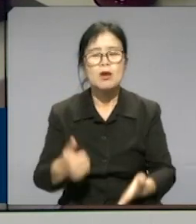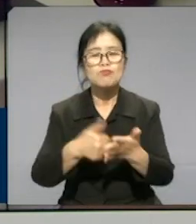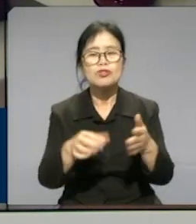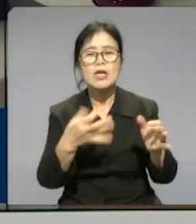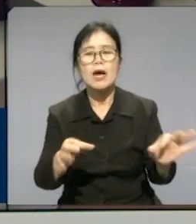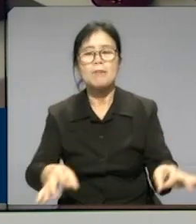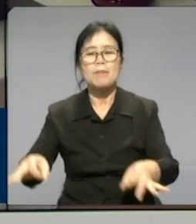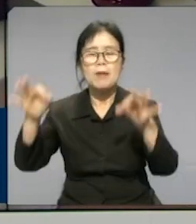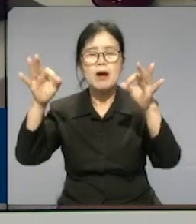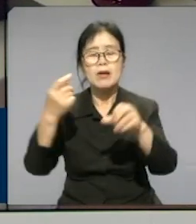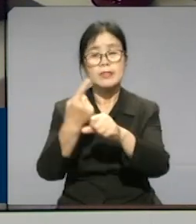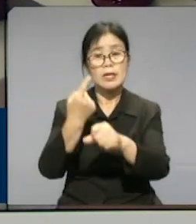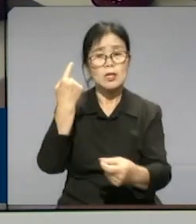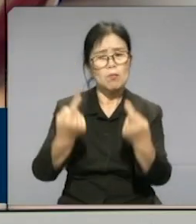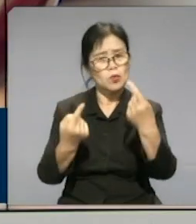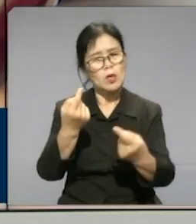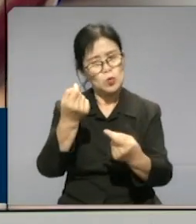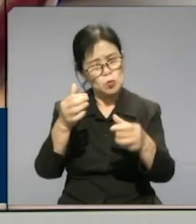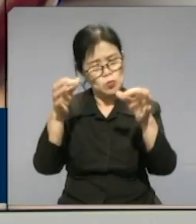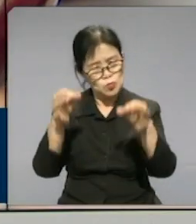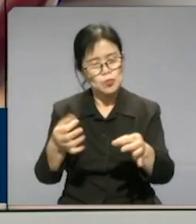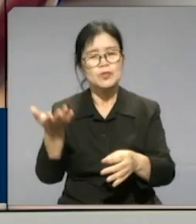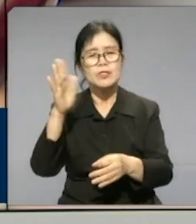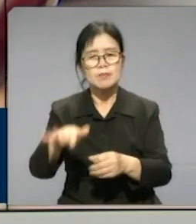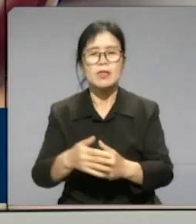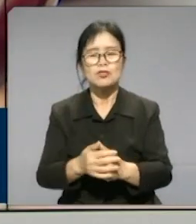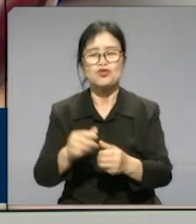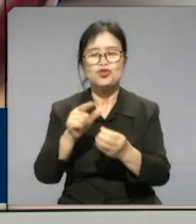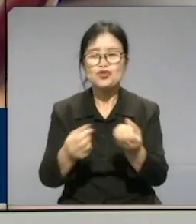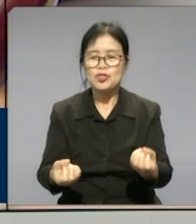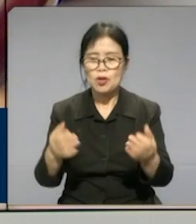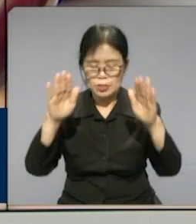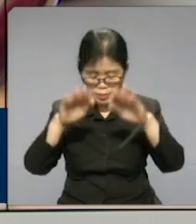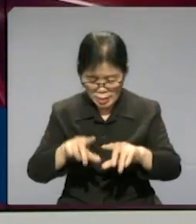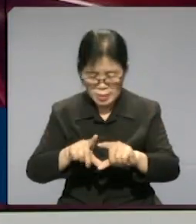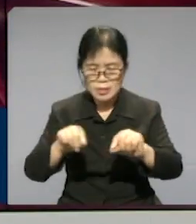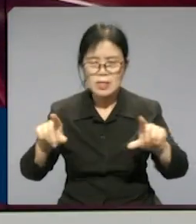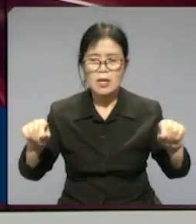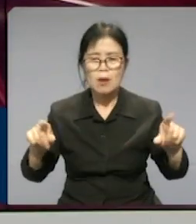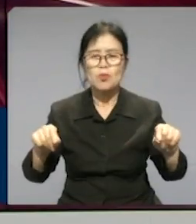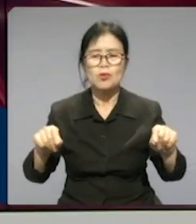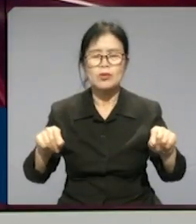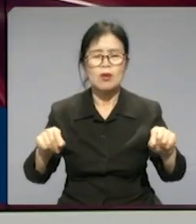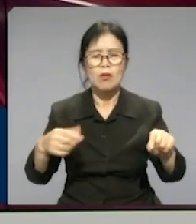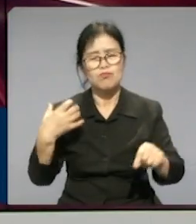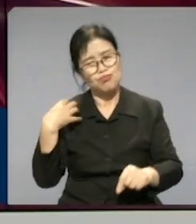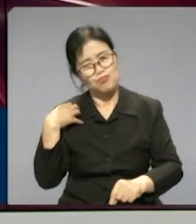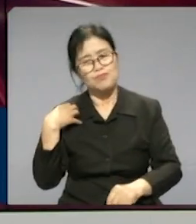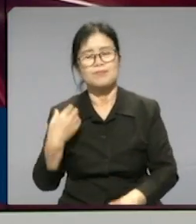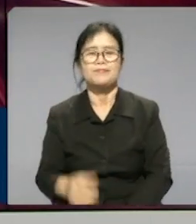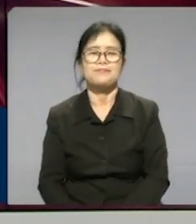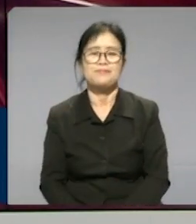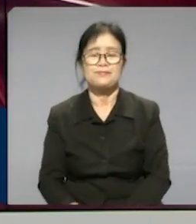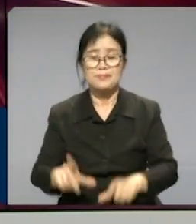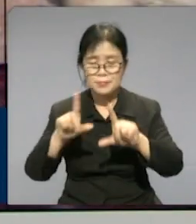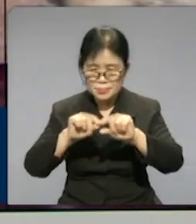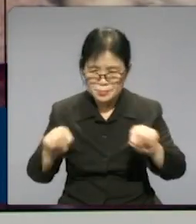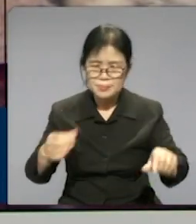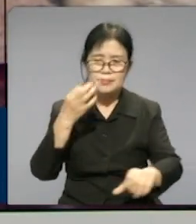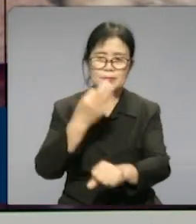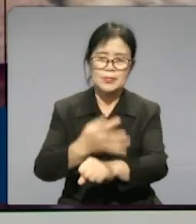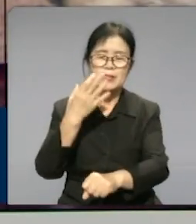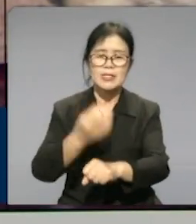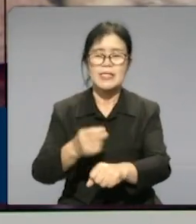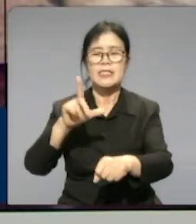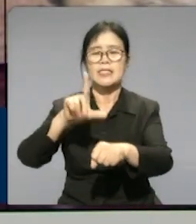물가가치솟았던 지난해보다 낫다고는 하지만 그래도 추석 차례상 장보기가 두려운 분들 많으실텐데요 차례상을 간소화해서